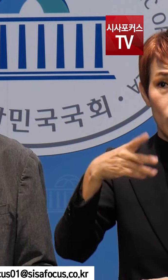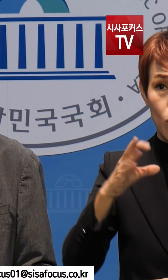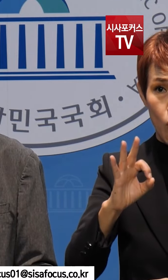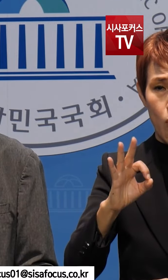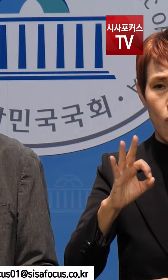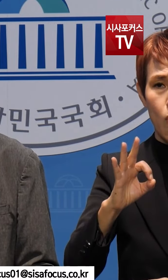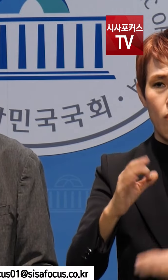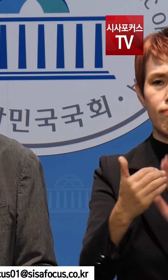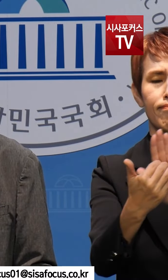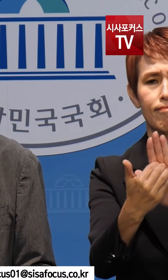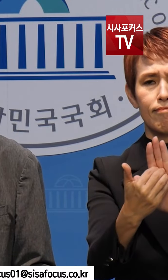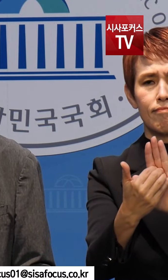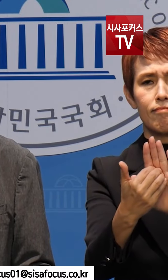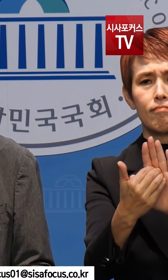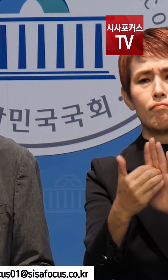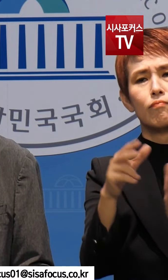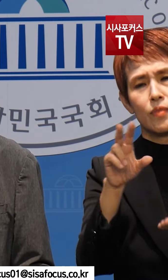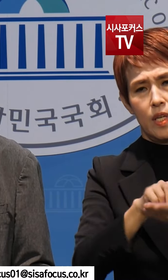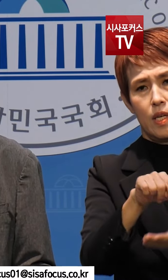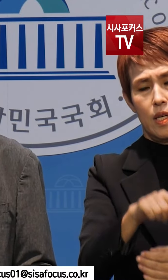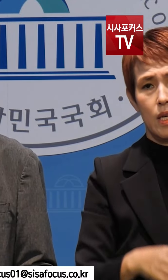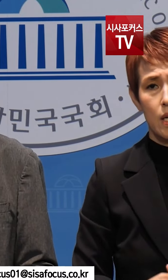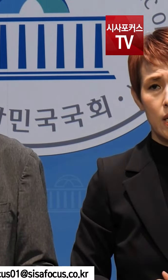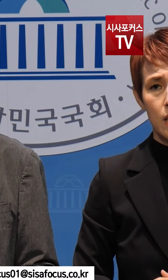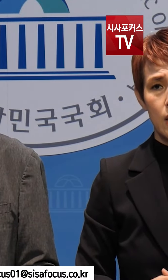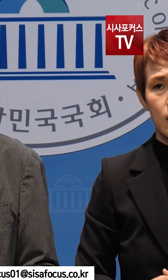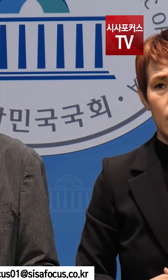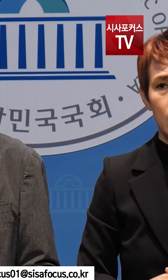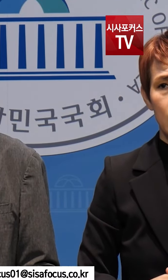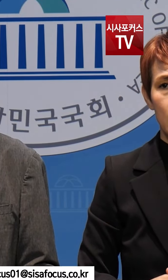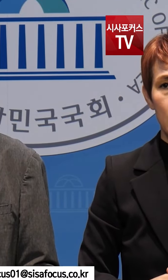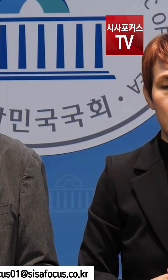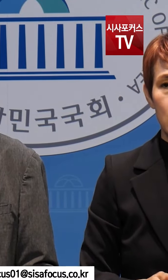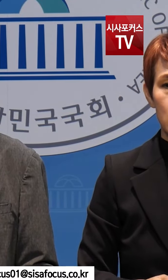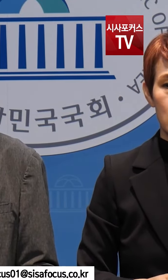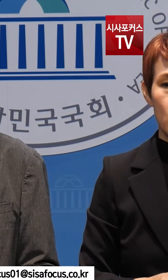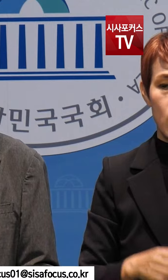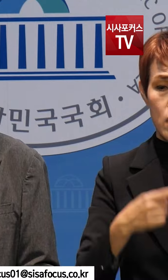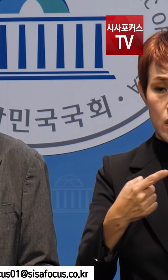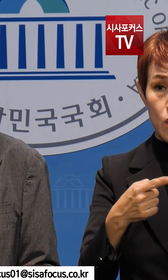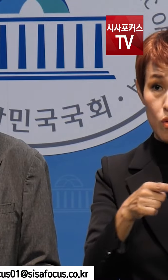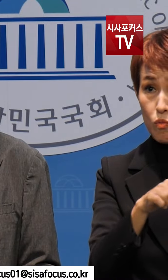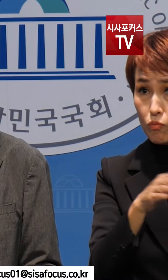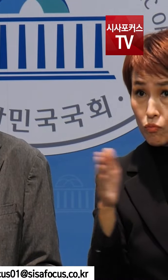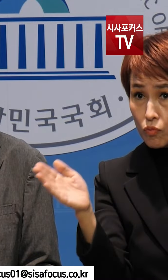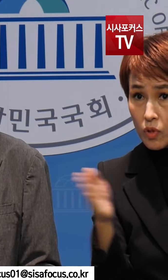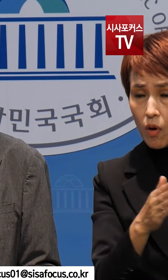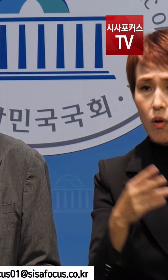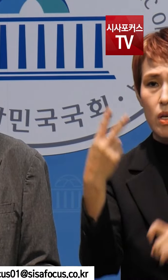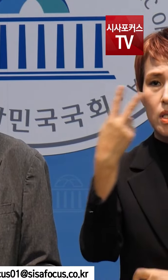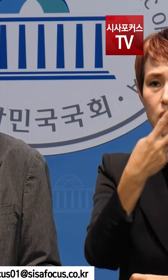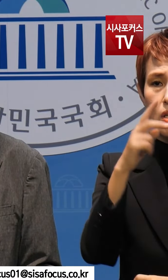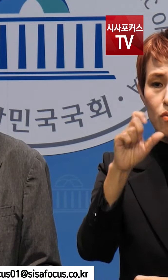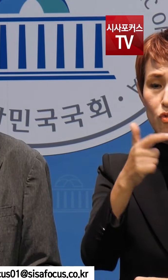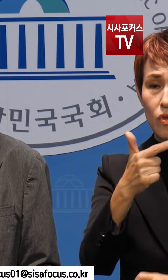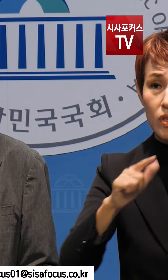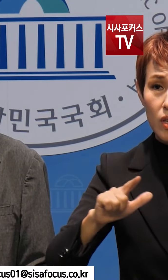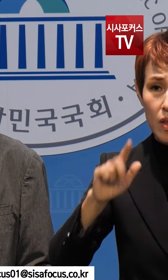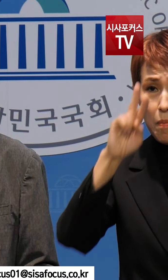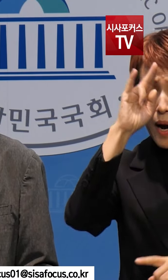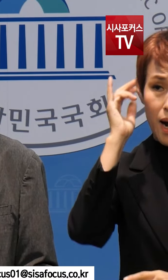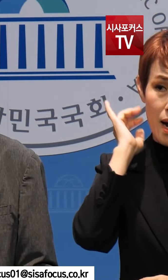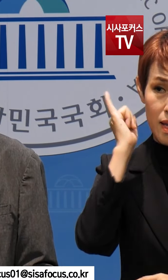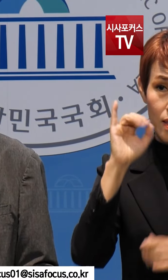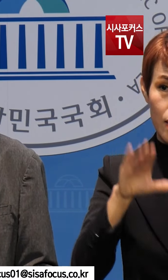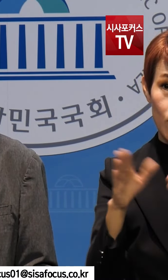어렵게 하고 있습니다 내일 11월 1일부터는 2016년 박근혜 정부에서부터